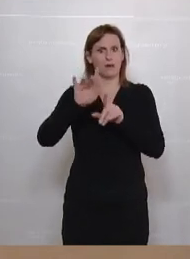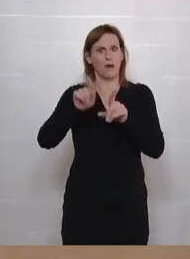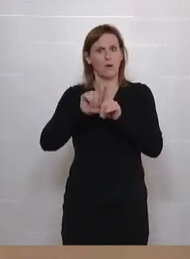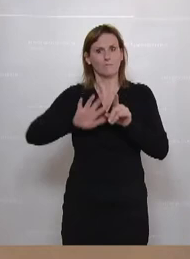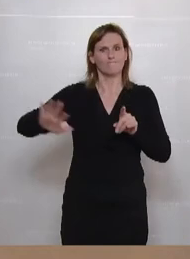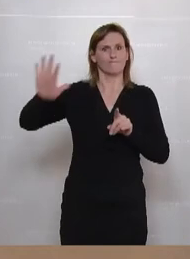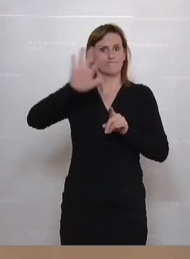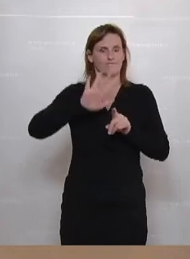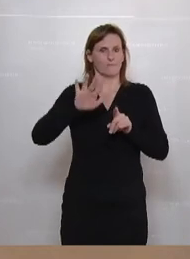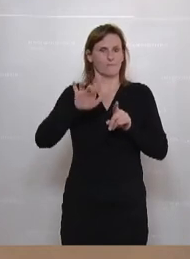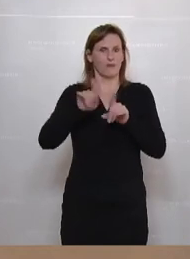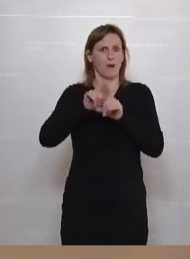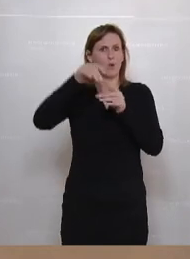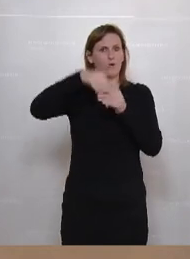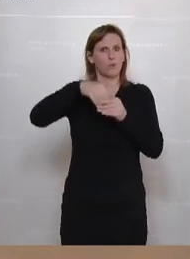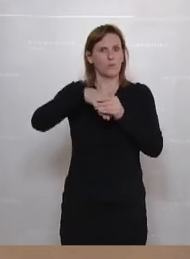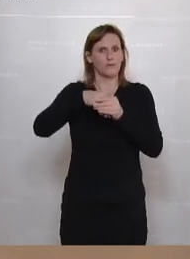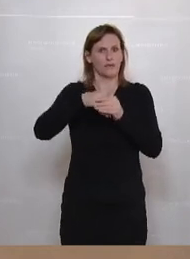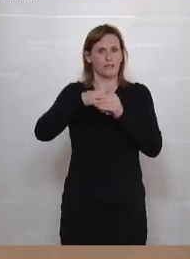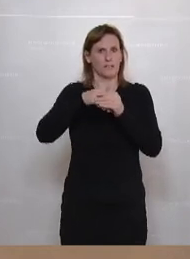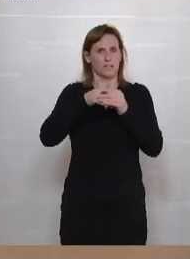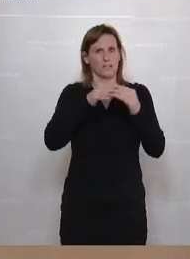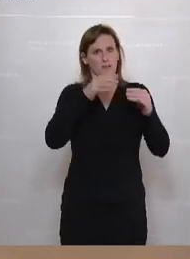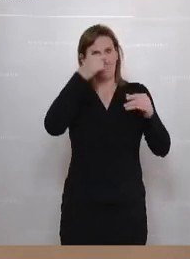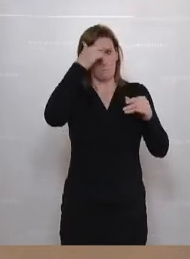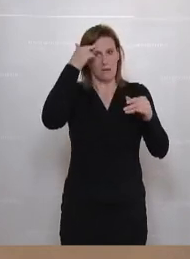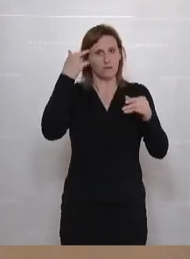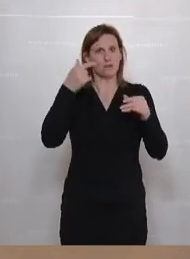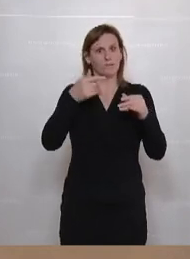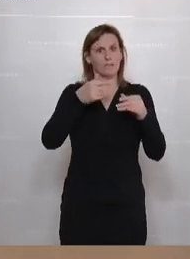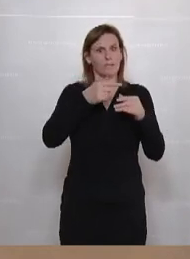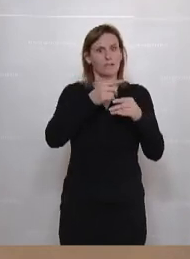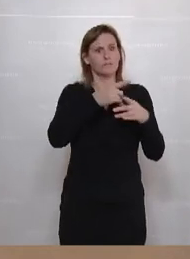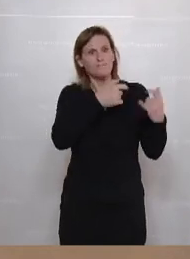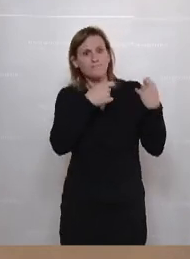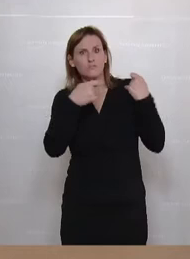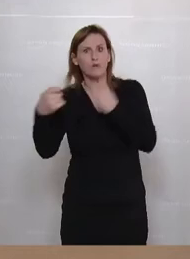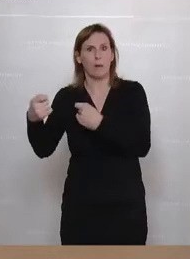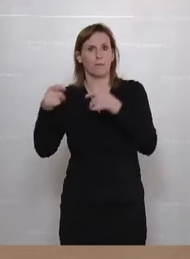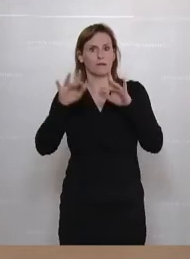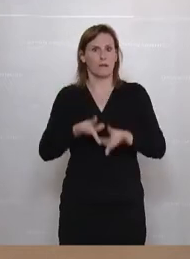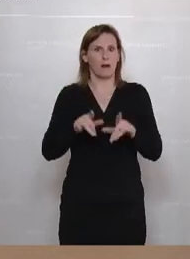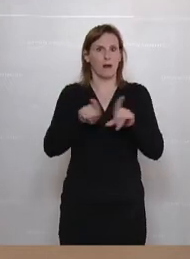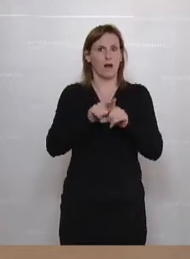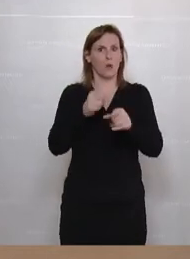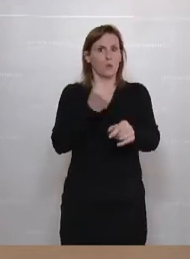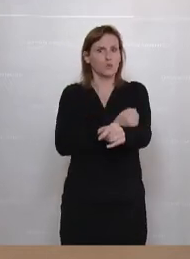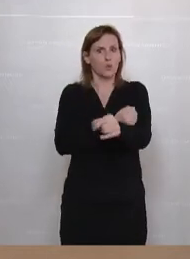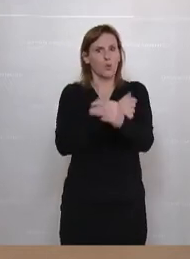zum einen auch um Transitrouten, wenn man so will, um die Menschenschmuggelrouten im Westen Afrikas und um die Drogenrouten via Asien